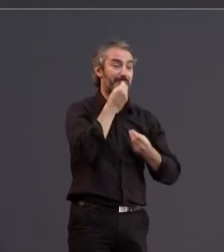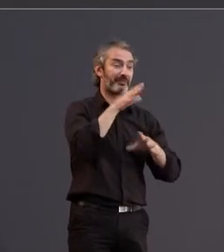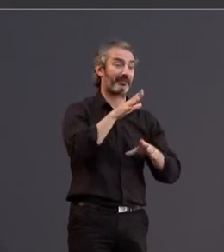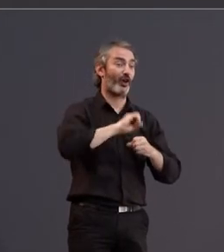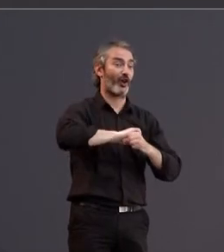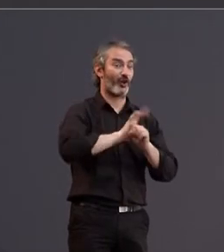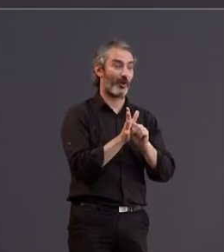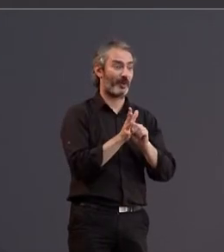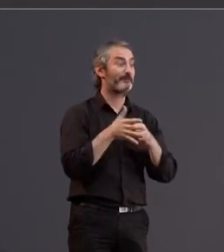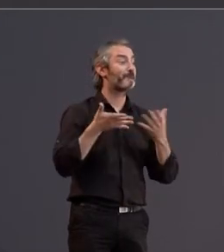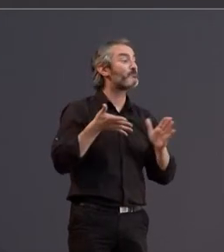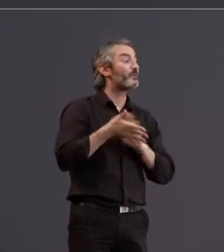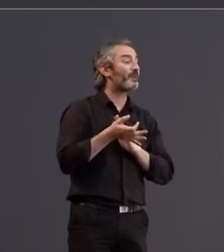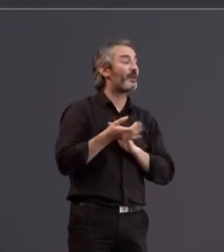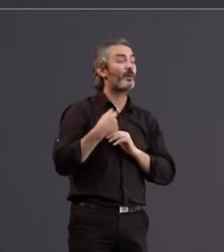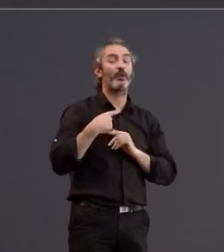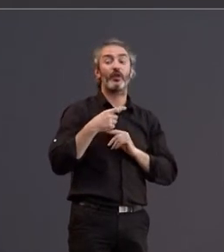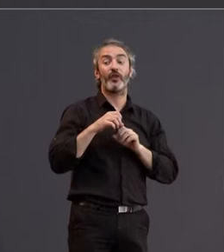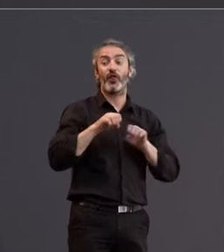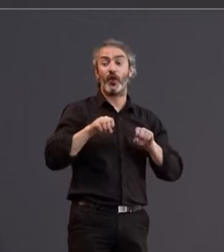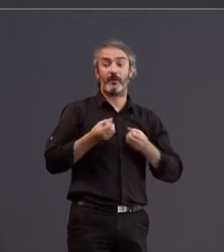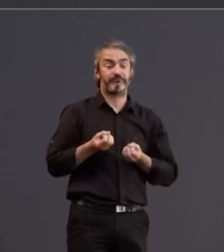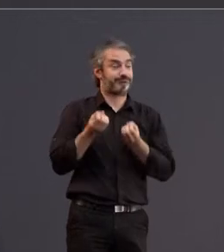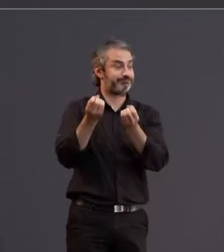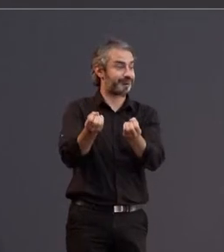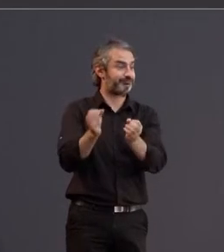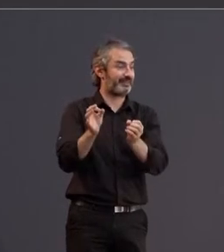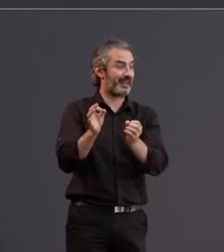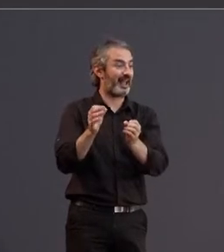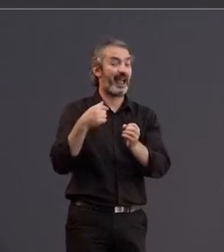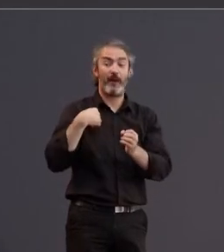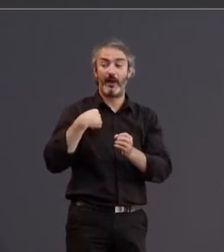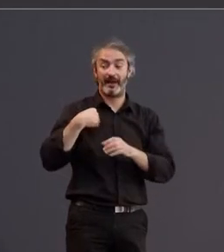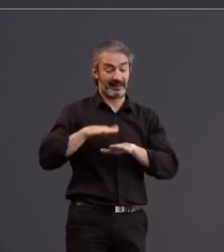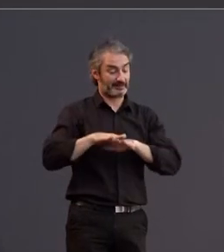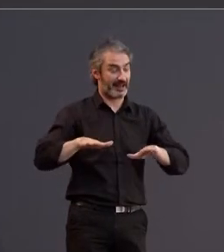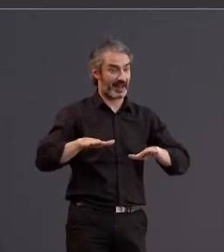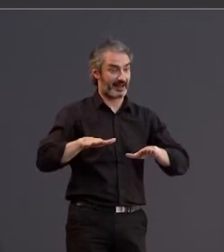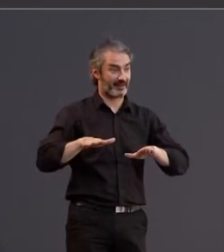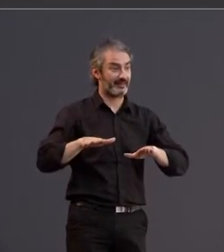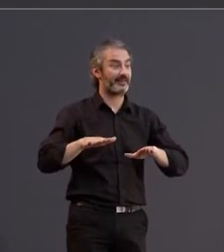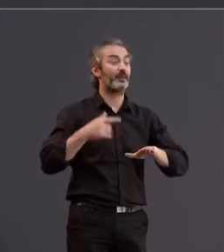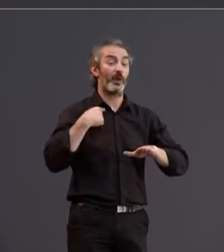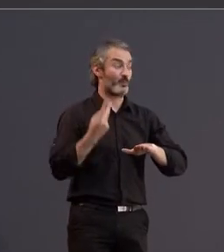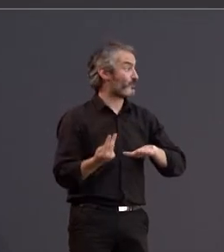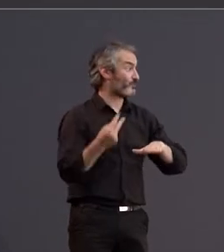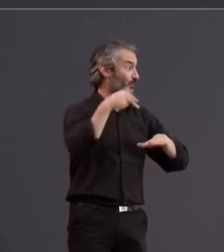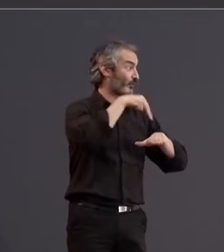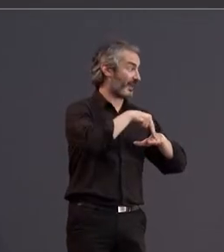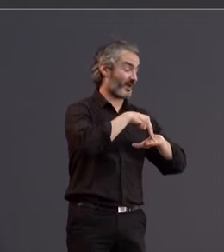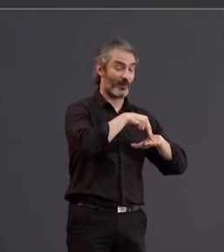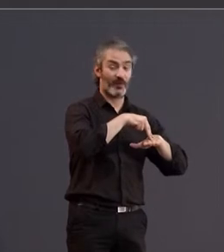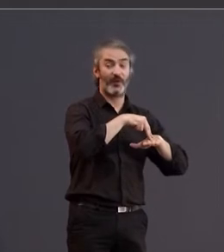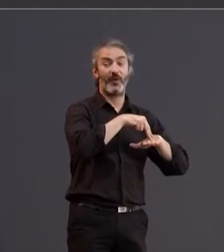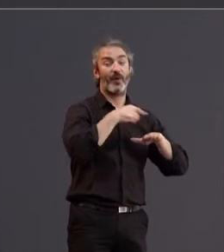Covid. Per aquest motiu, us lliuraran el diploma a peu d'escenari i quan pugeu aquí i rebeu el reconeixement de